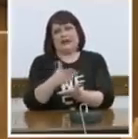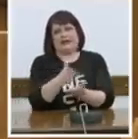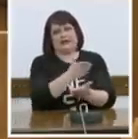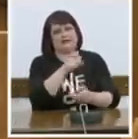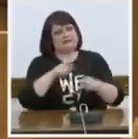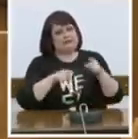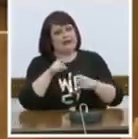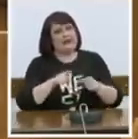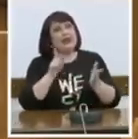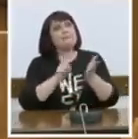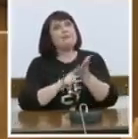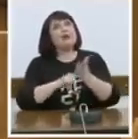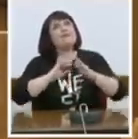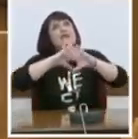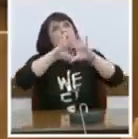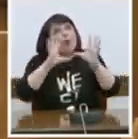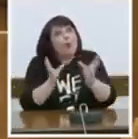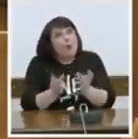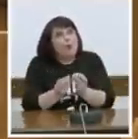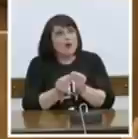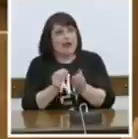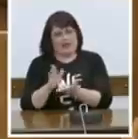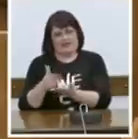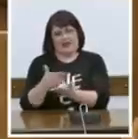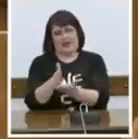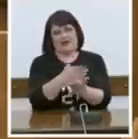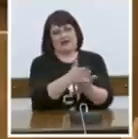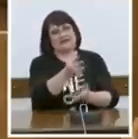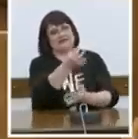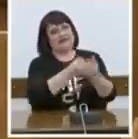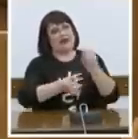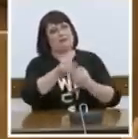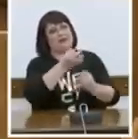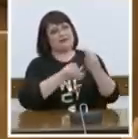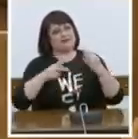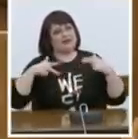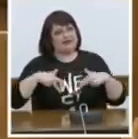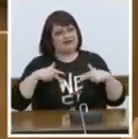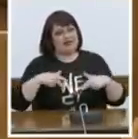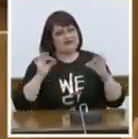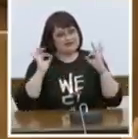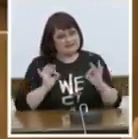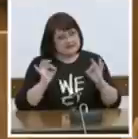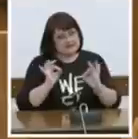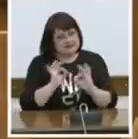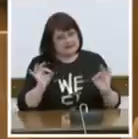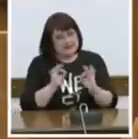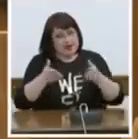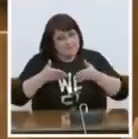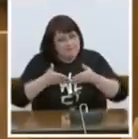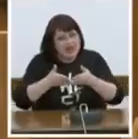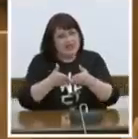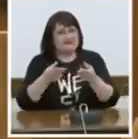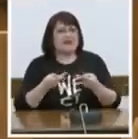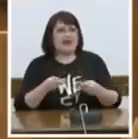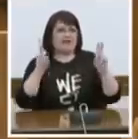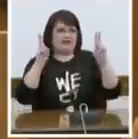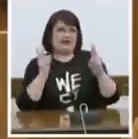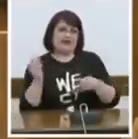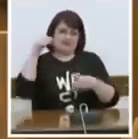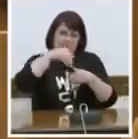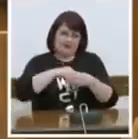πρέπει για όλες να αρθρώσει λόγο η κυβέρνηση και σίγουρα η πλεύση ελευθερίας μέσα στη